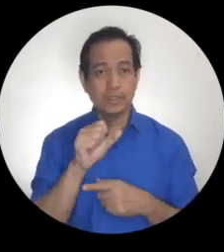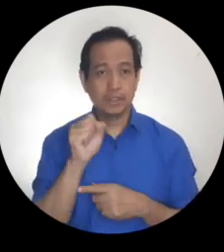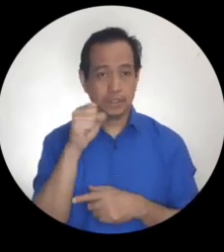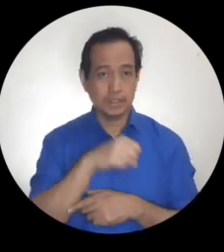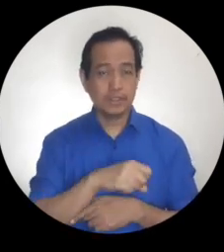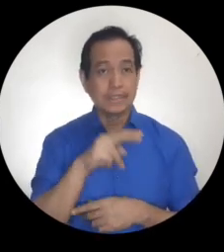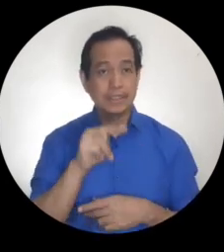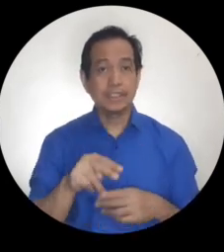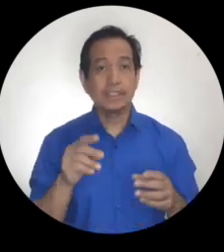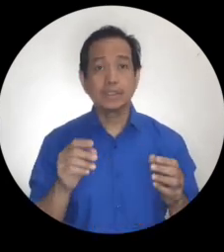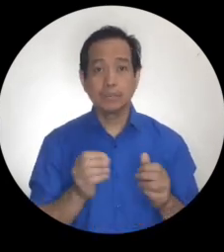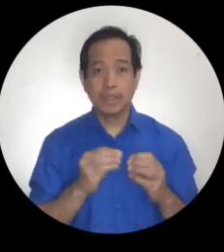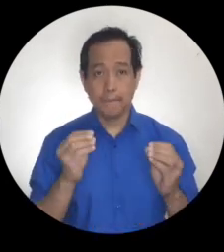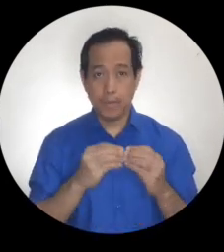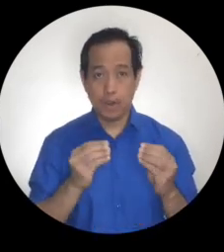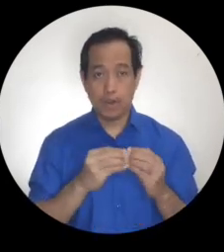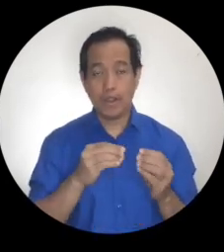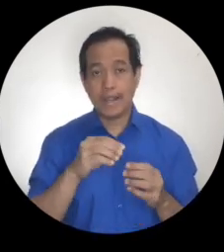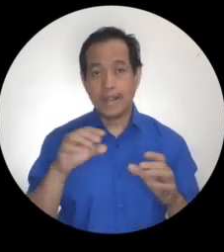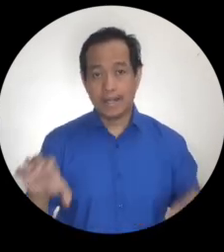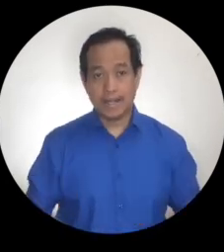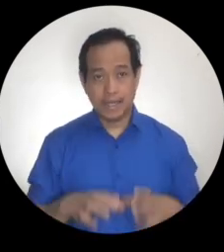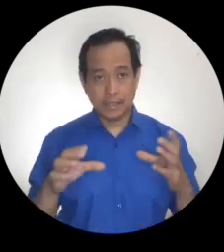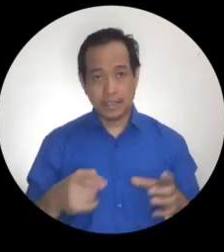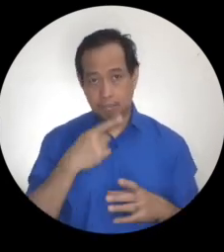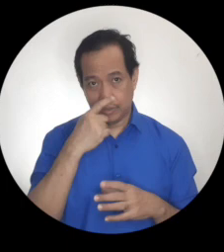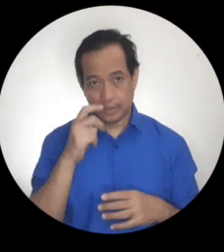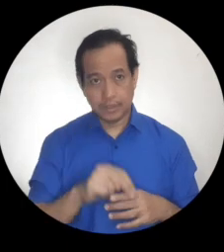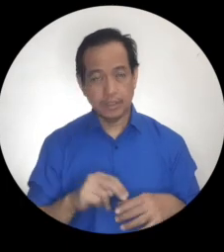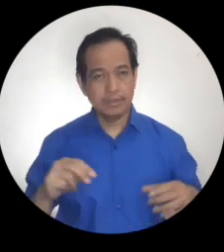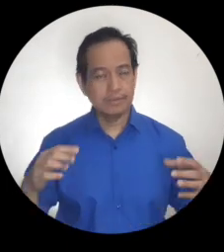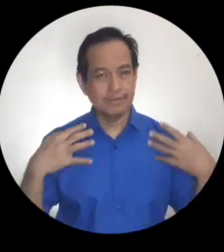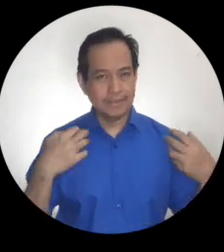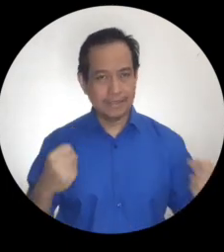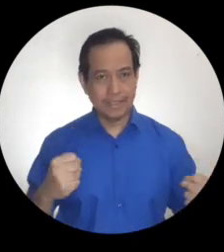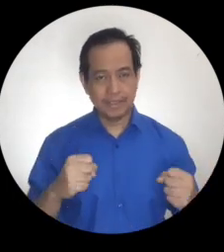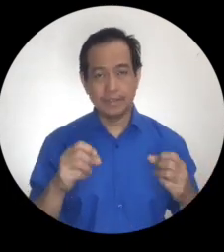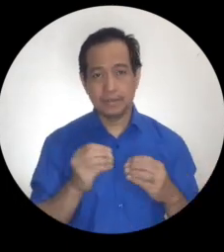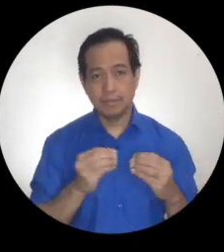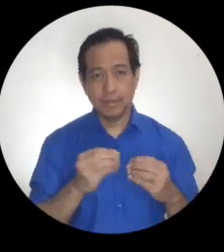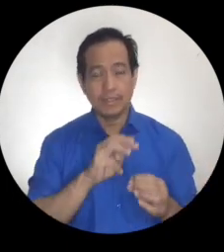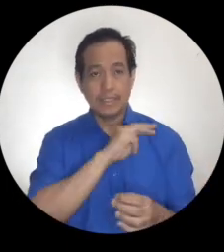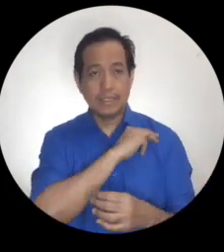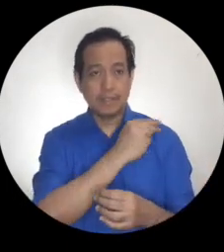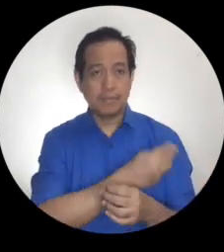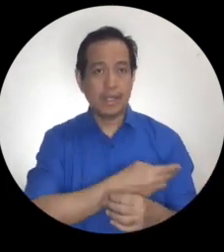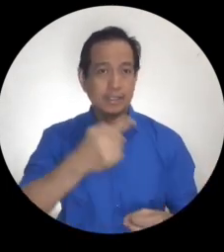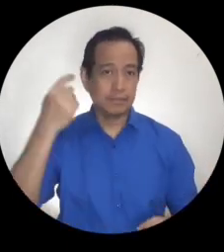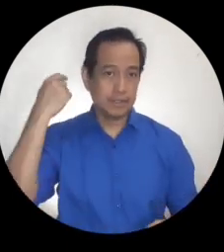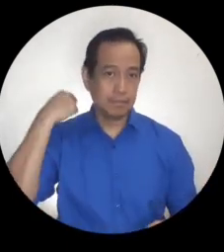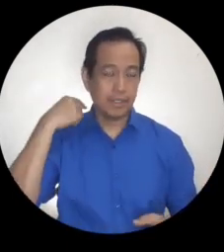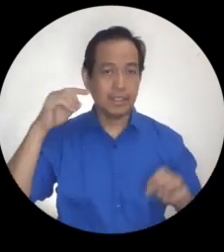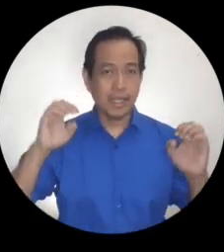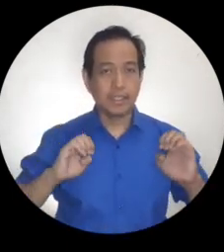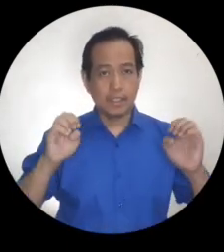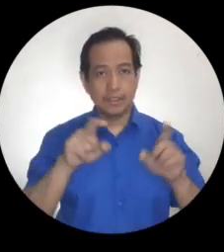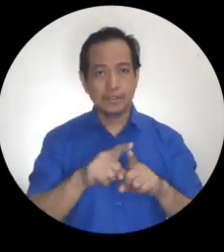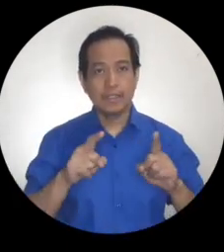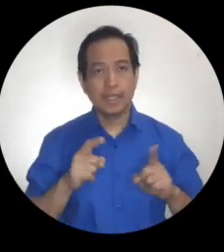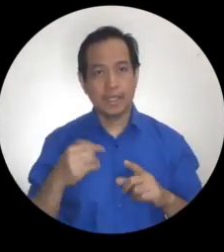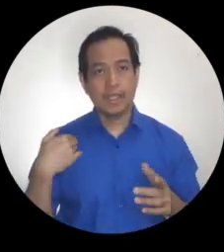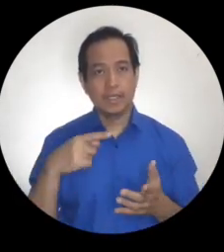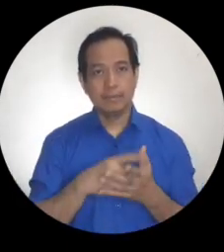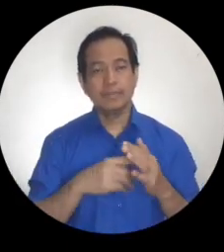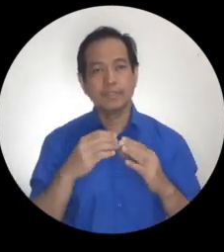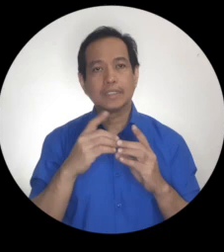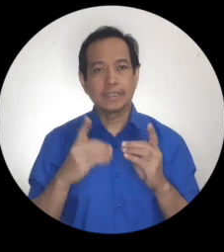have scoliosis actually need to be more active kasi kailangan palakasin lalo yung muscles ng likod. Exercise